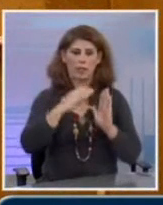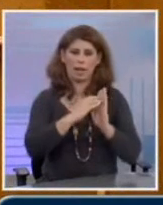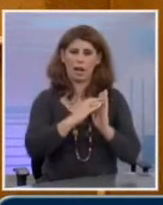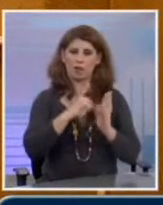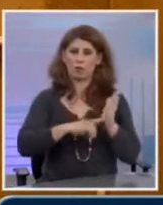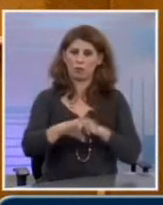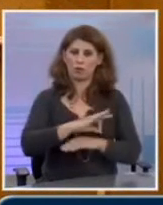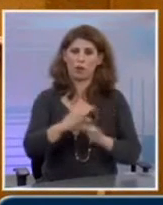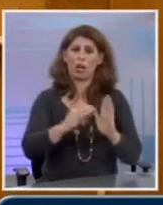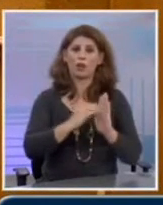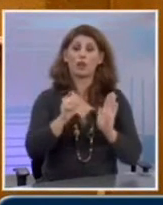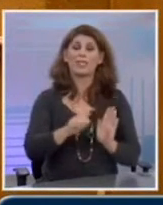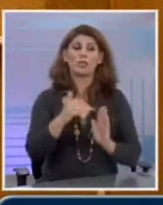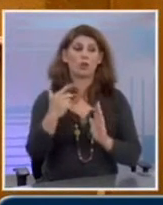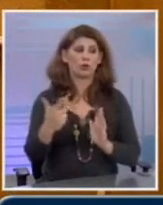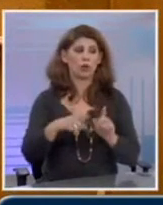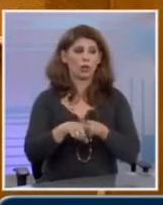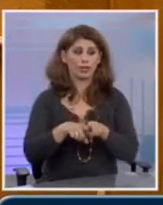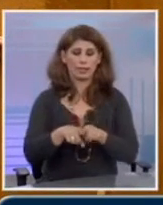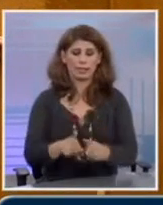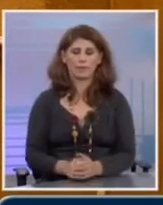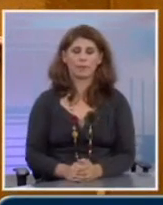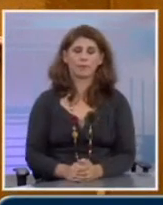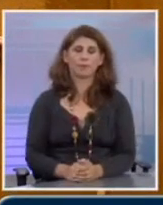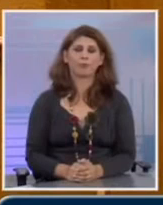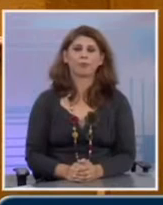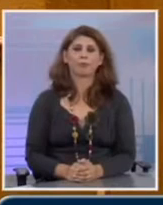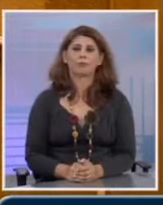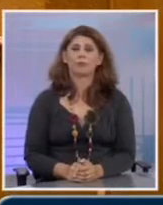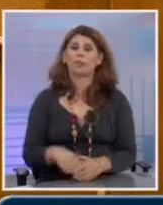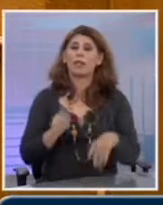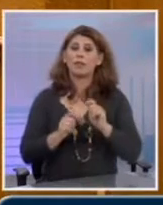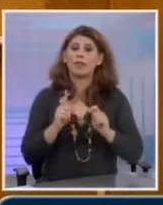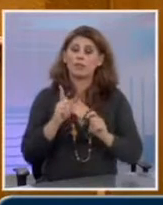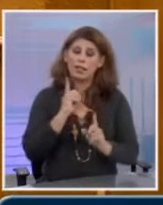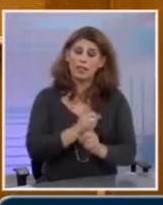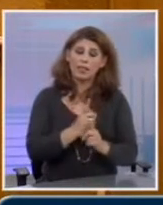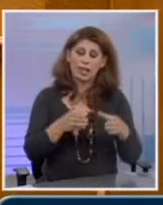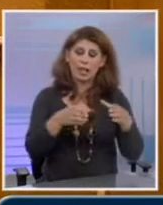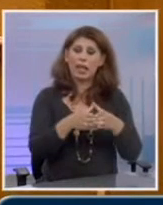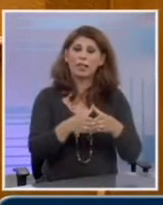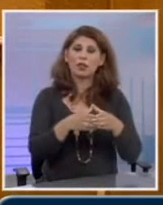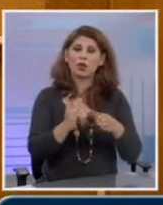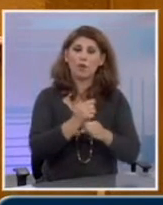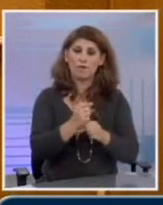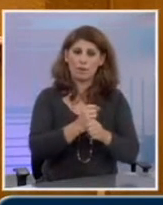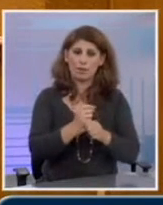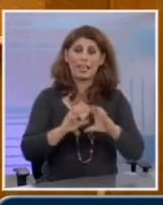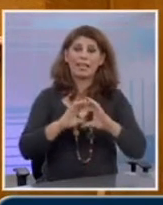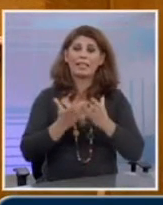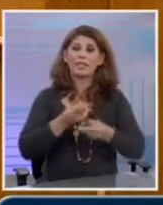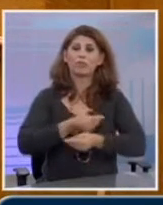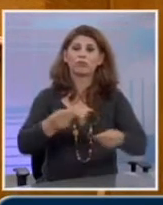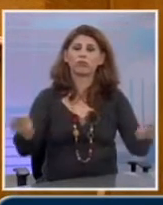68, που αφορά την θεσμοθέτηση μιας ειδικής κατηγορίας φαρμάκων, τα γενικής διάθεσης